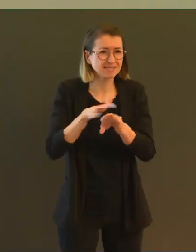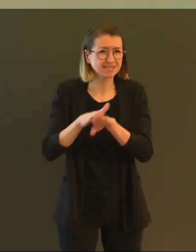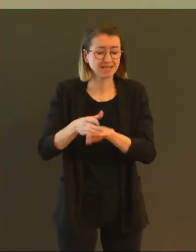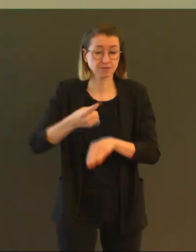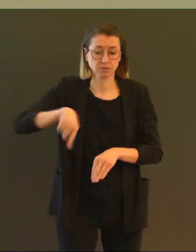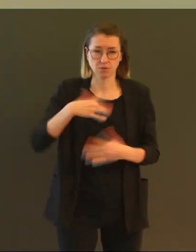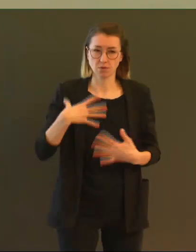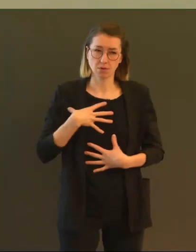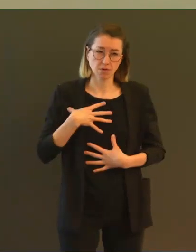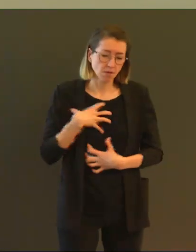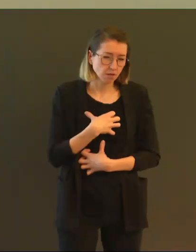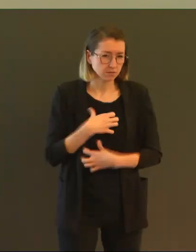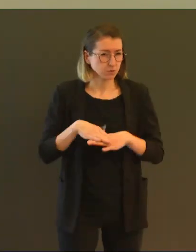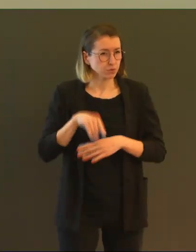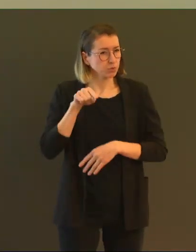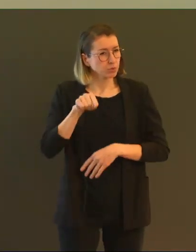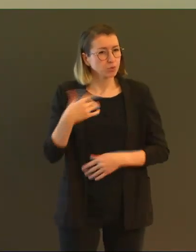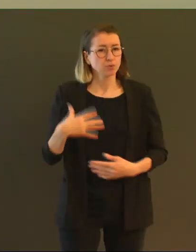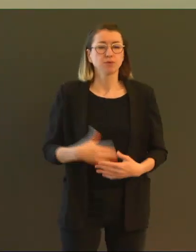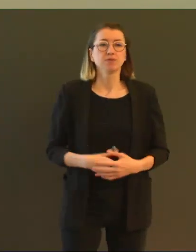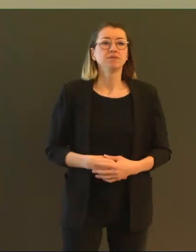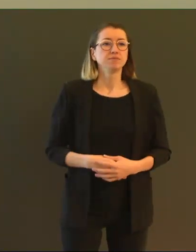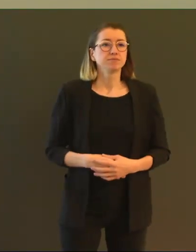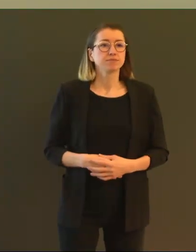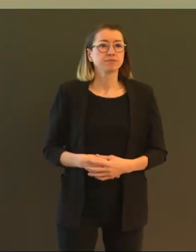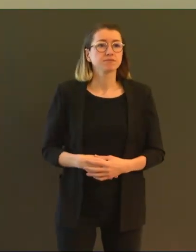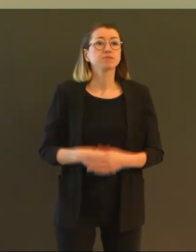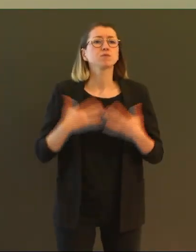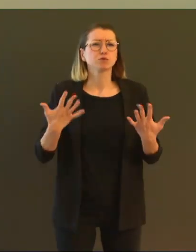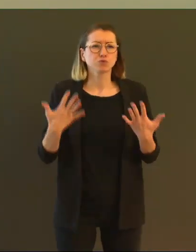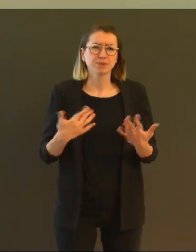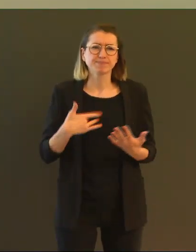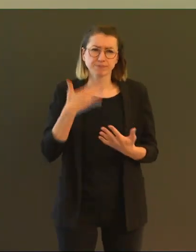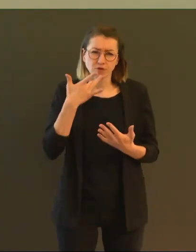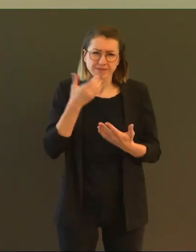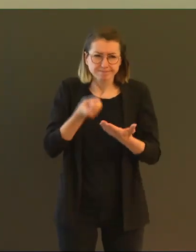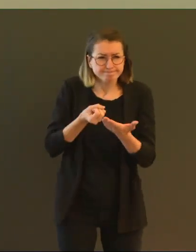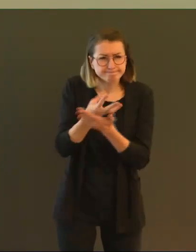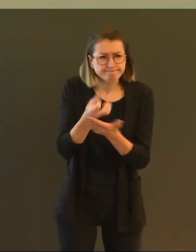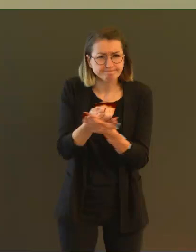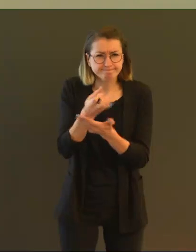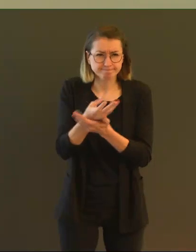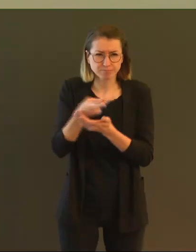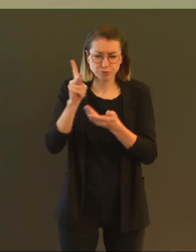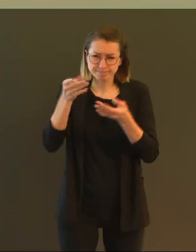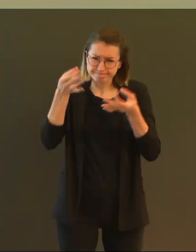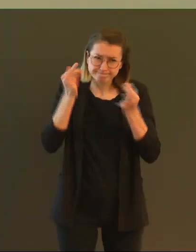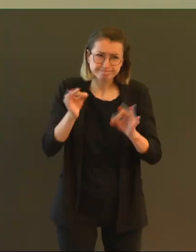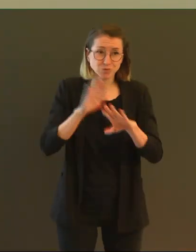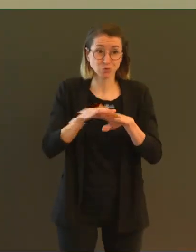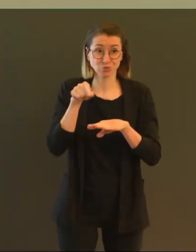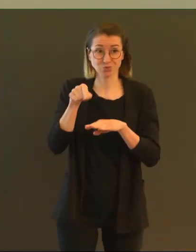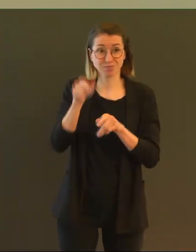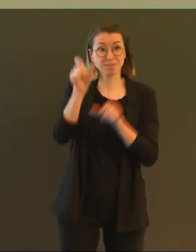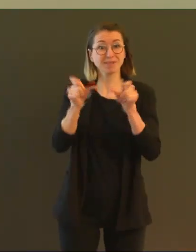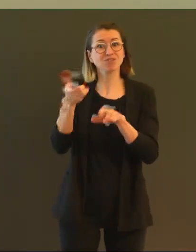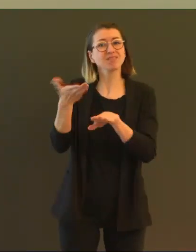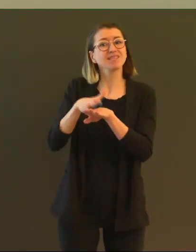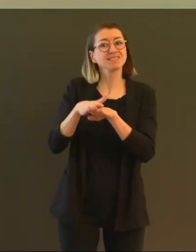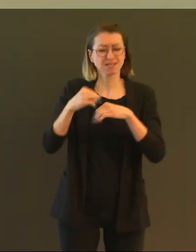donc aujourd'hui clarifier un peu pour vous les chiffres belges et expliquer notre taux de mortalité par rapport aux autres